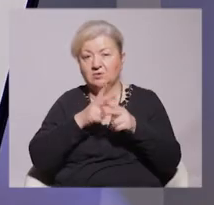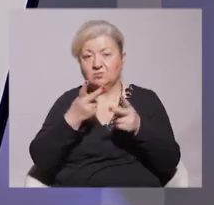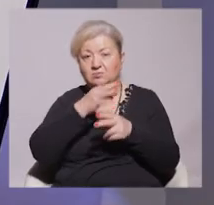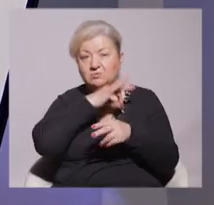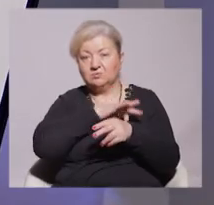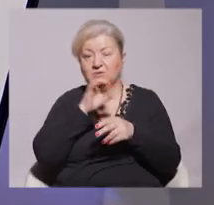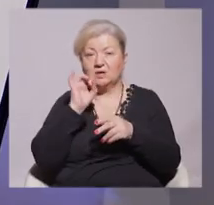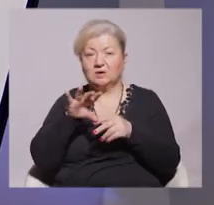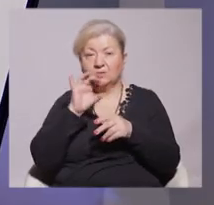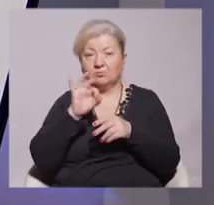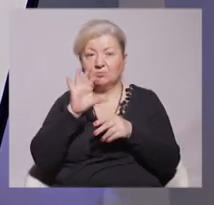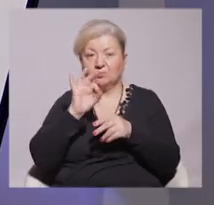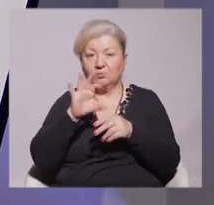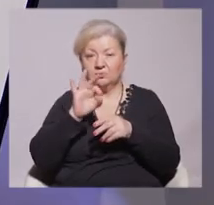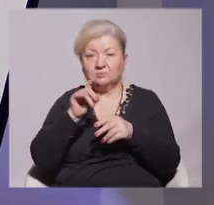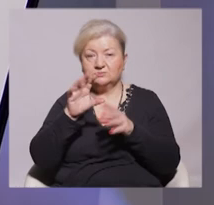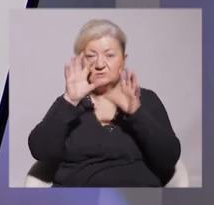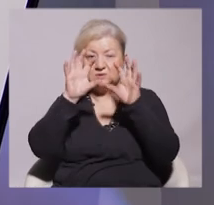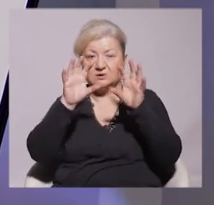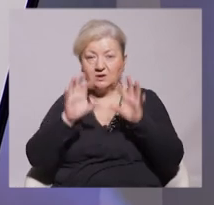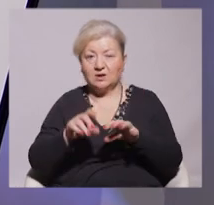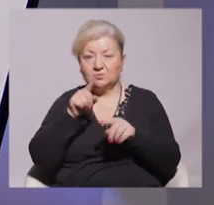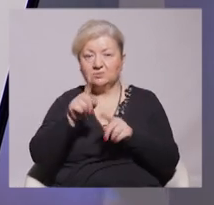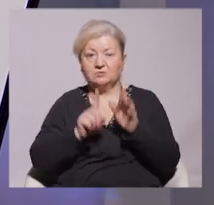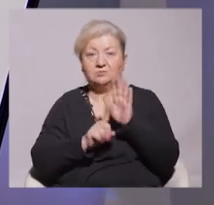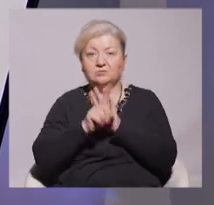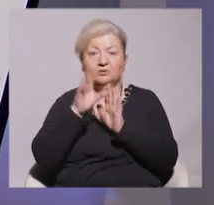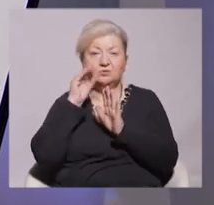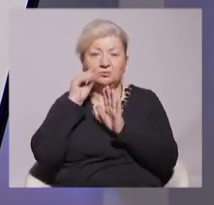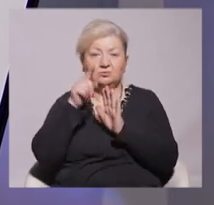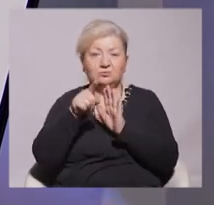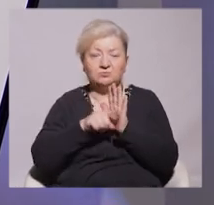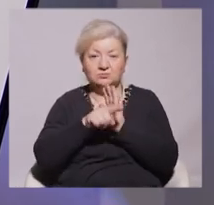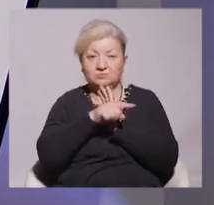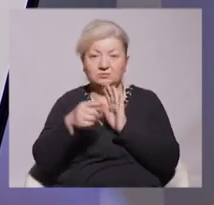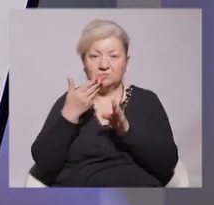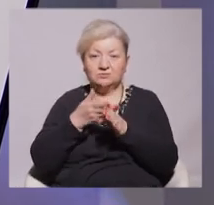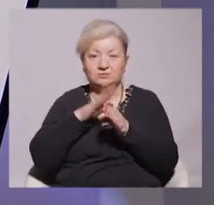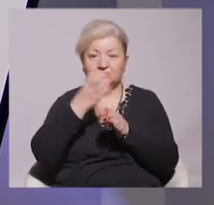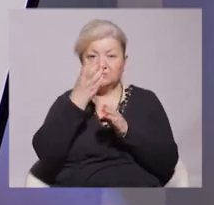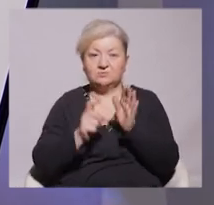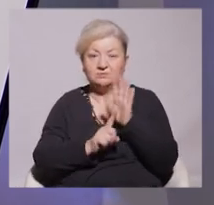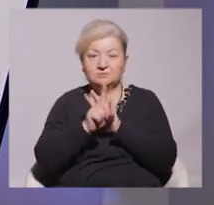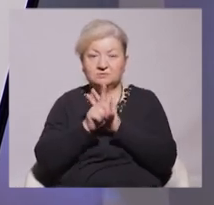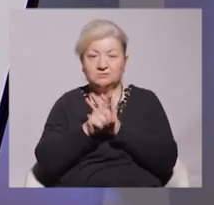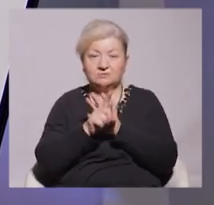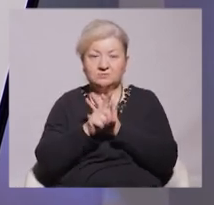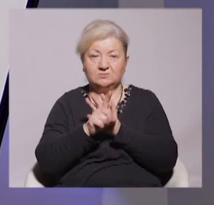გამოვიყენოთ იმპულსის შენახვის კანონი, რათა საწყის ეტაპზე, რათა გავიგოთ აი ამ ტვირთის